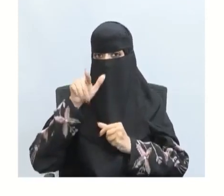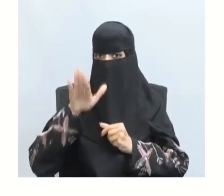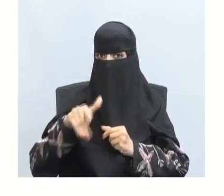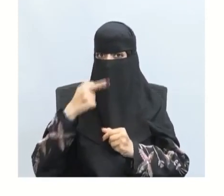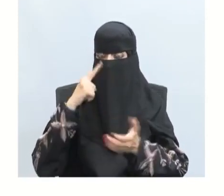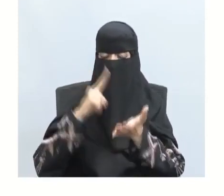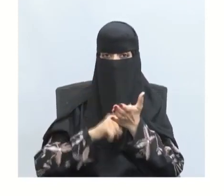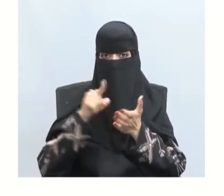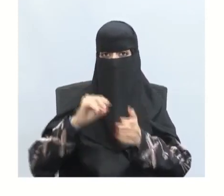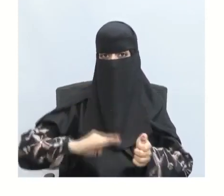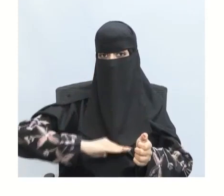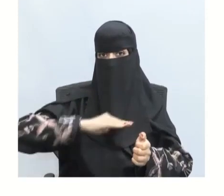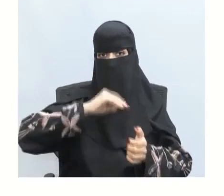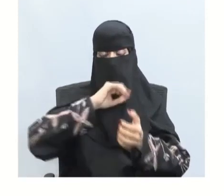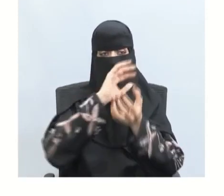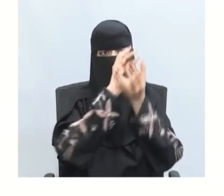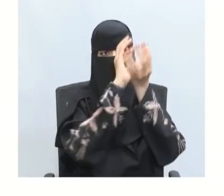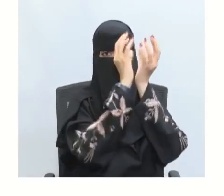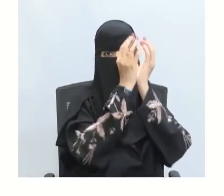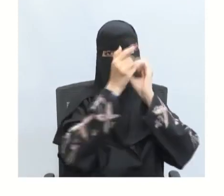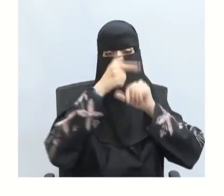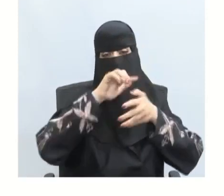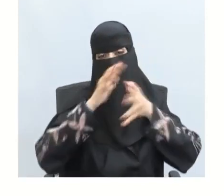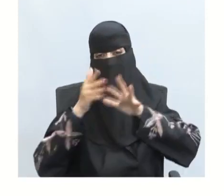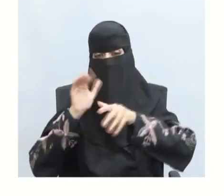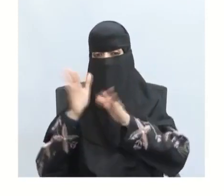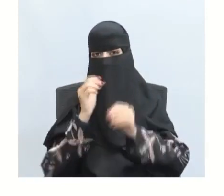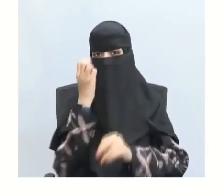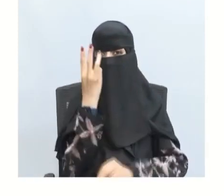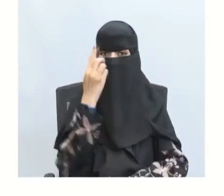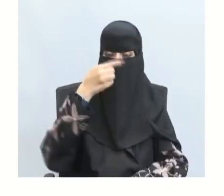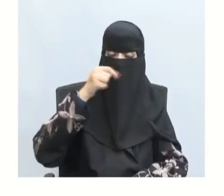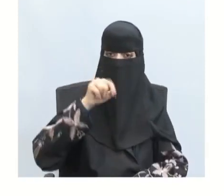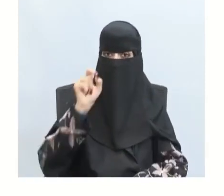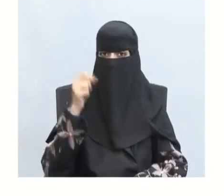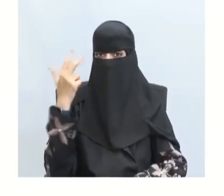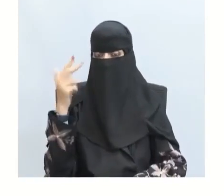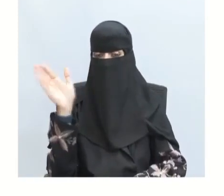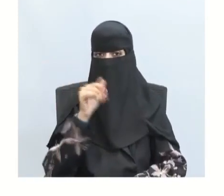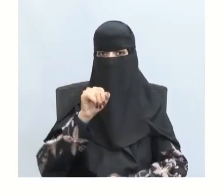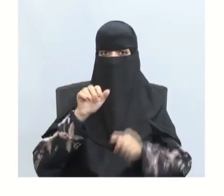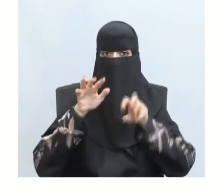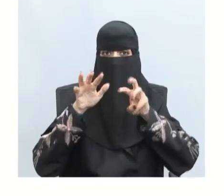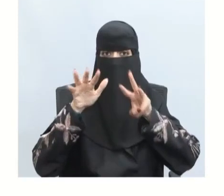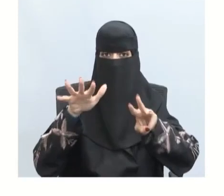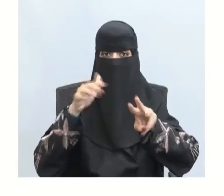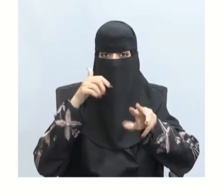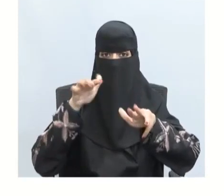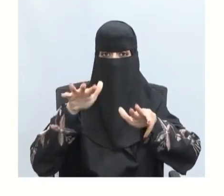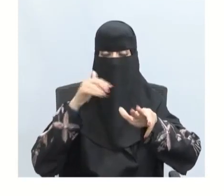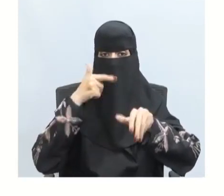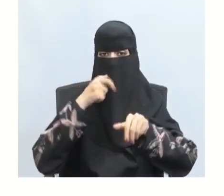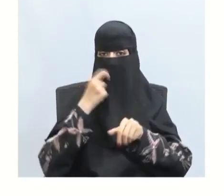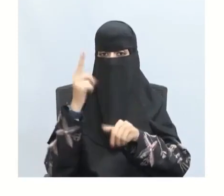بان عمر الكون يصل الى 133.8 مليار سنه بعد ذلك